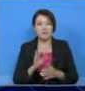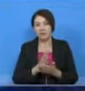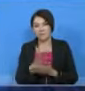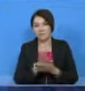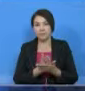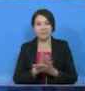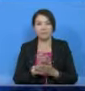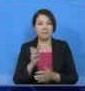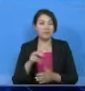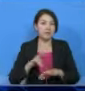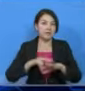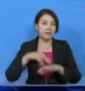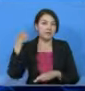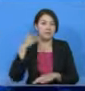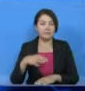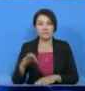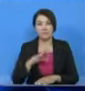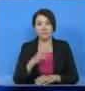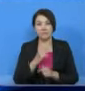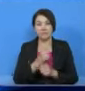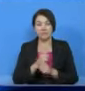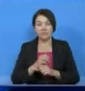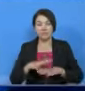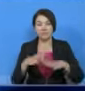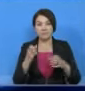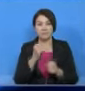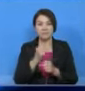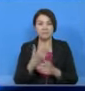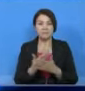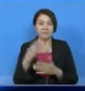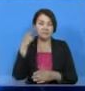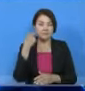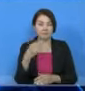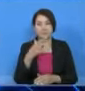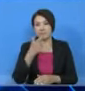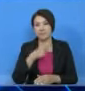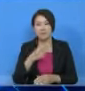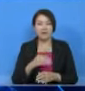службы Департамента полиции Актюбинской области проделана определенная работа по обеспечению качественного и